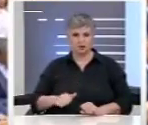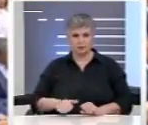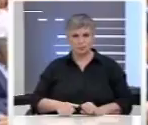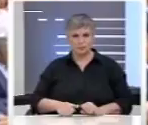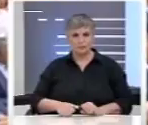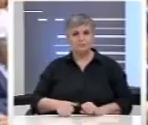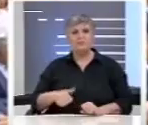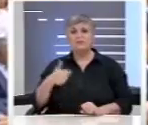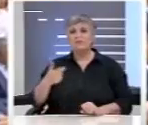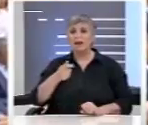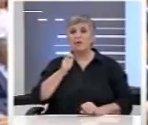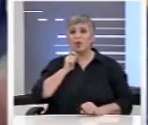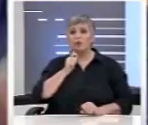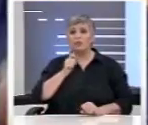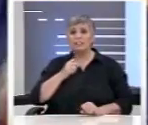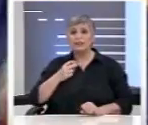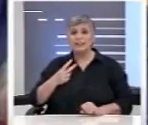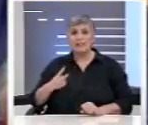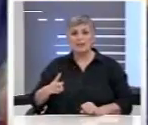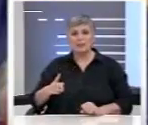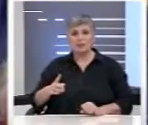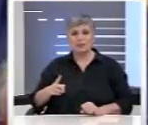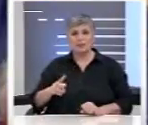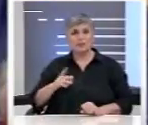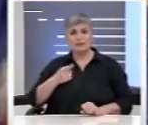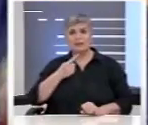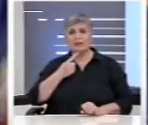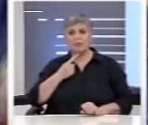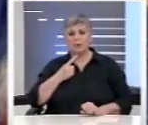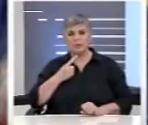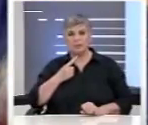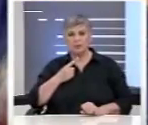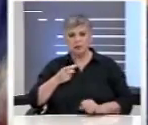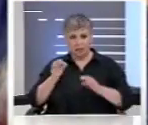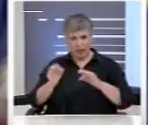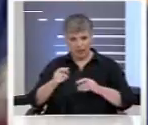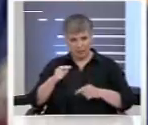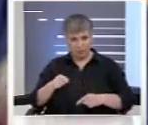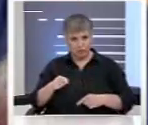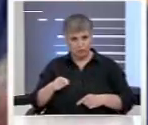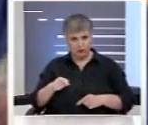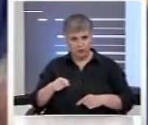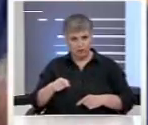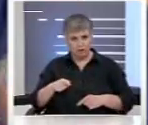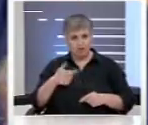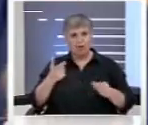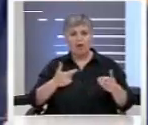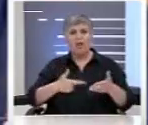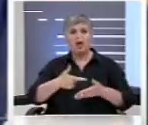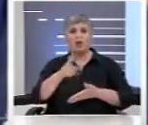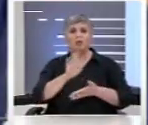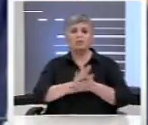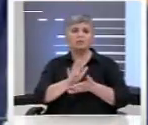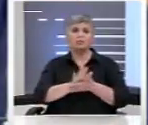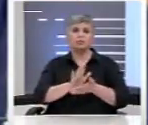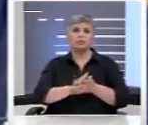συνέντευξή σας δεν είπατε ακριβώς αυτά. Εκτός και αν δημοσίευσαν άλλα από αυτά που είπατε. Οπότε κάντε ένα βήμα εδώ και